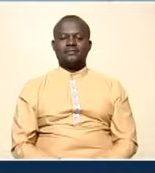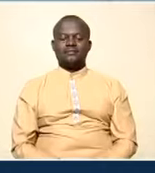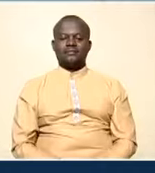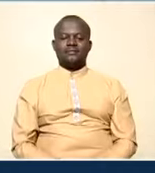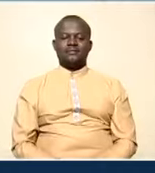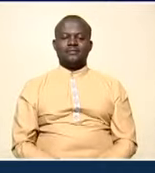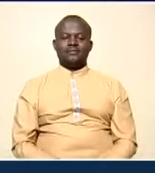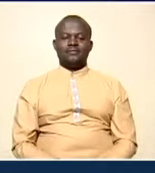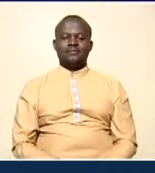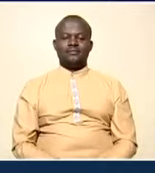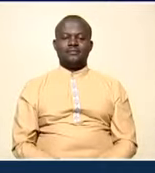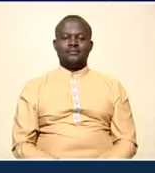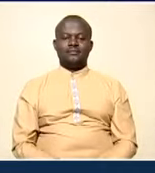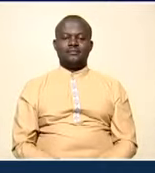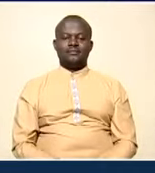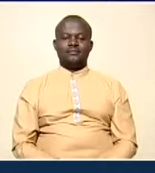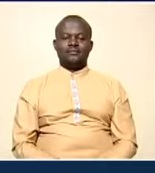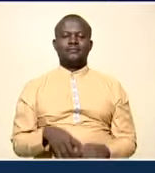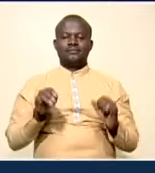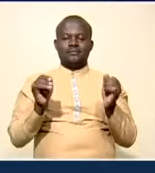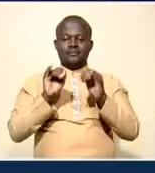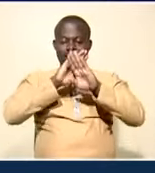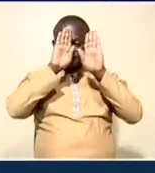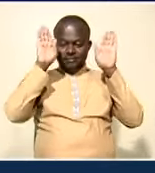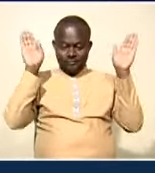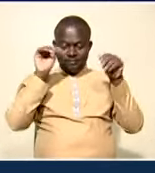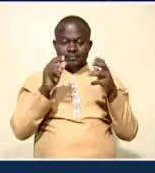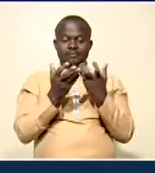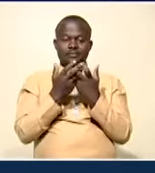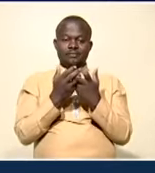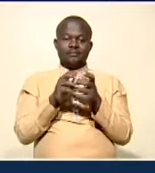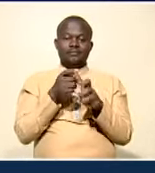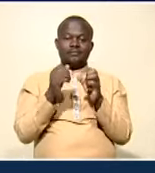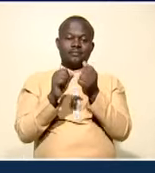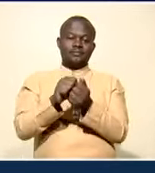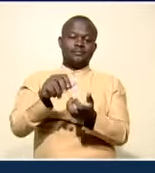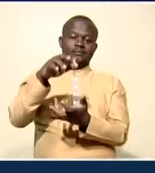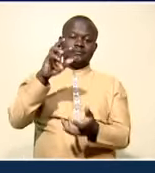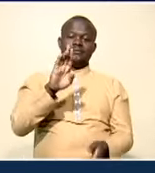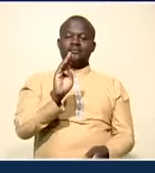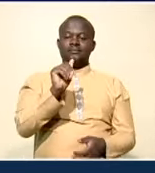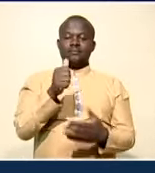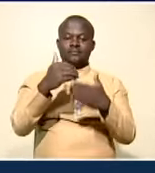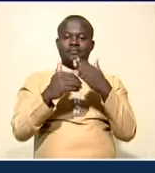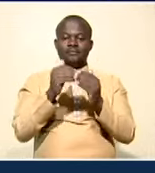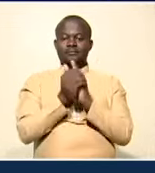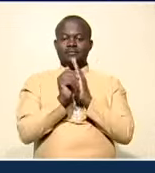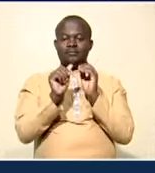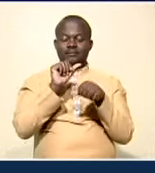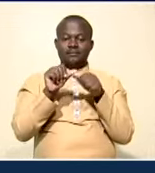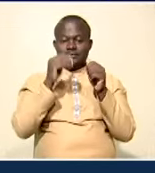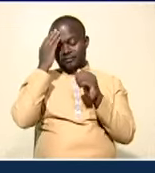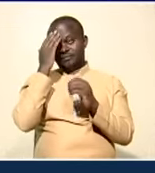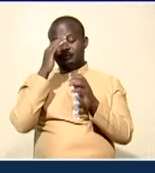ishangi mu kugerageza gusobanukirwa n'ibijyanye n'imvano y'uyu mwotsi RBA yegereye inzobere mu bijyanye